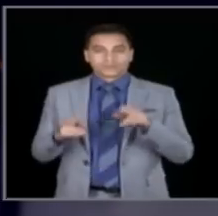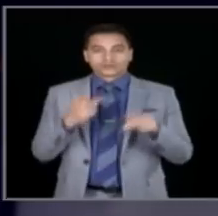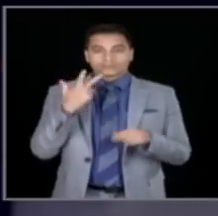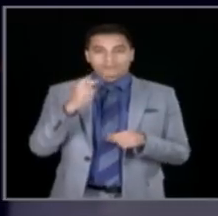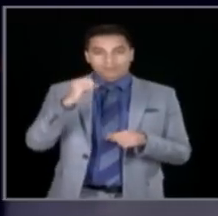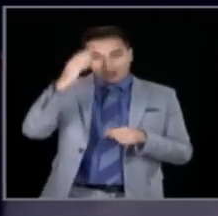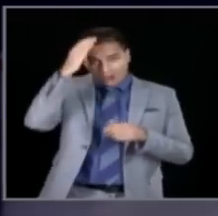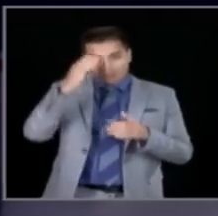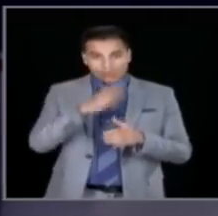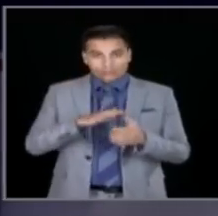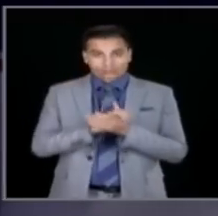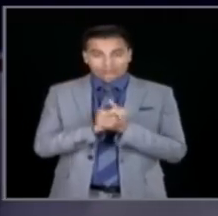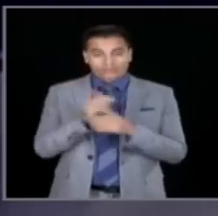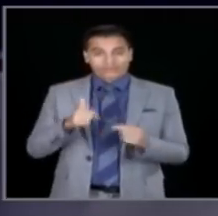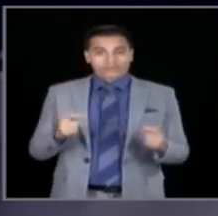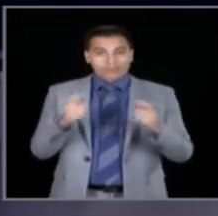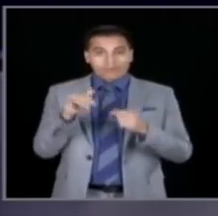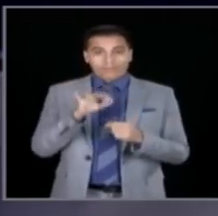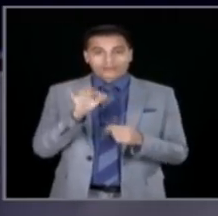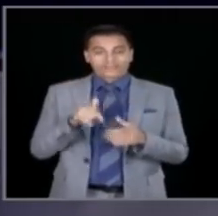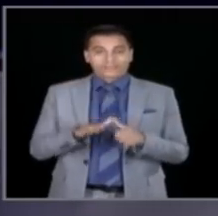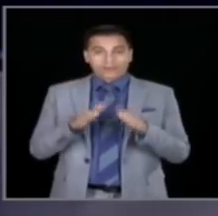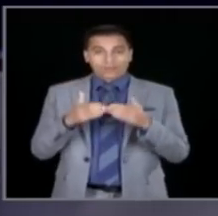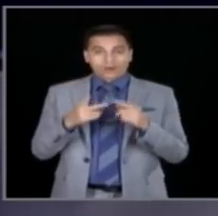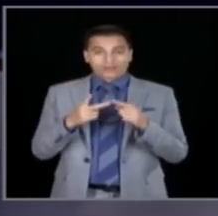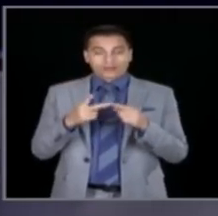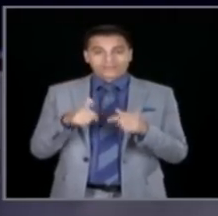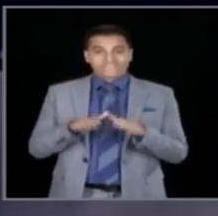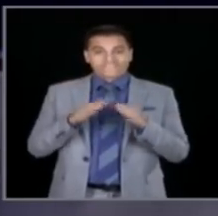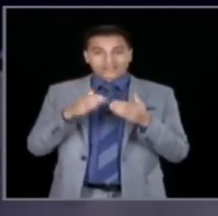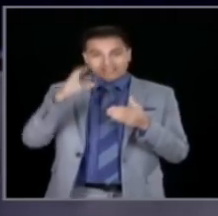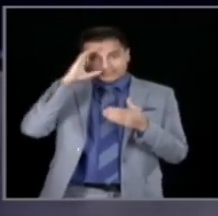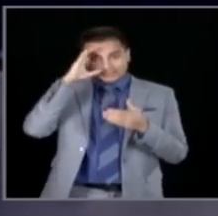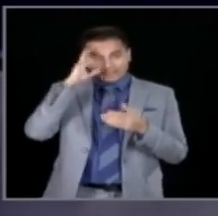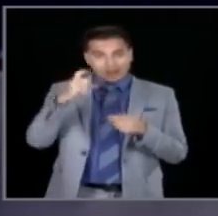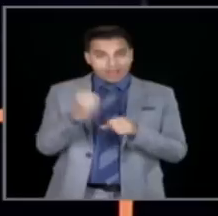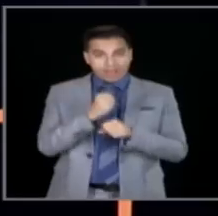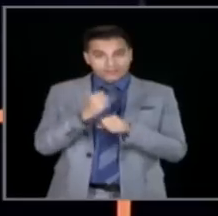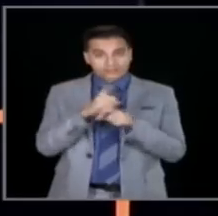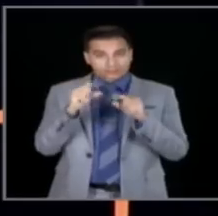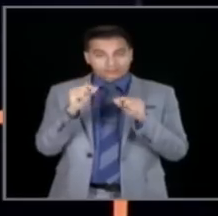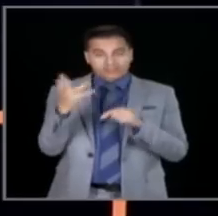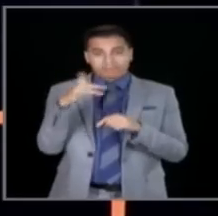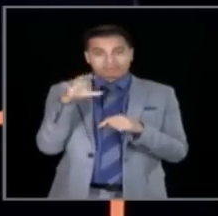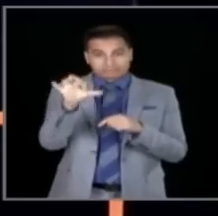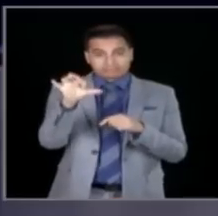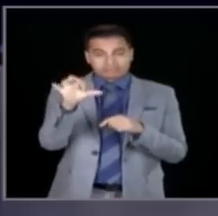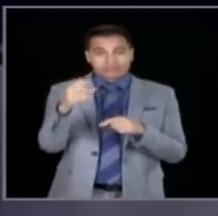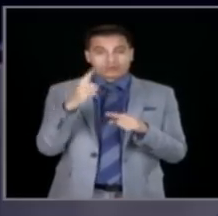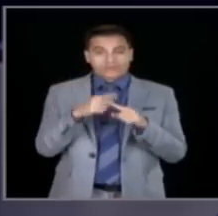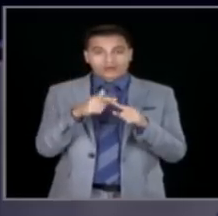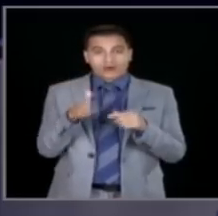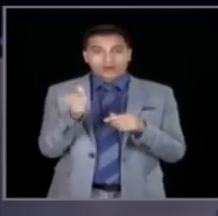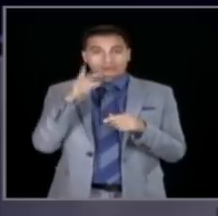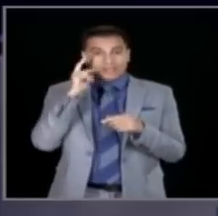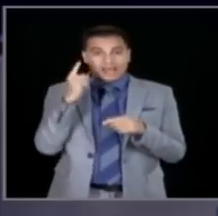الموسم الثالث عباقرة الأصحاب، ومباراة مهمة في المجموعة الثانية، وفريق الزمالك متألق. 90